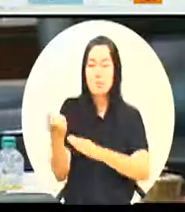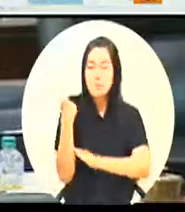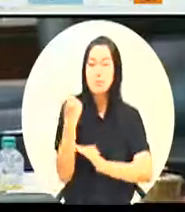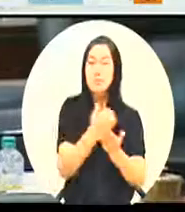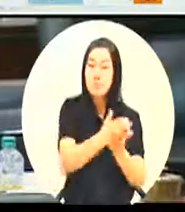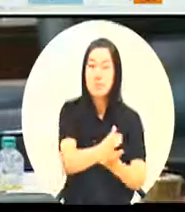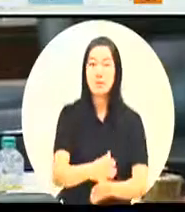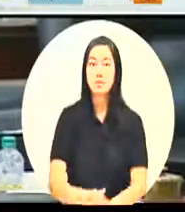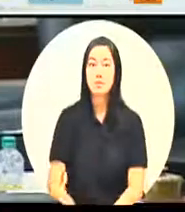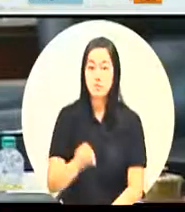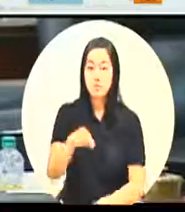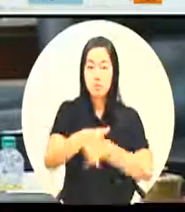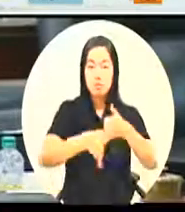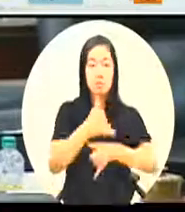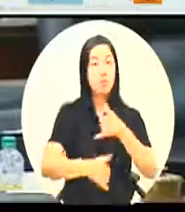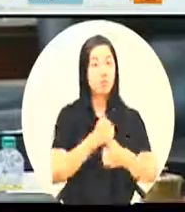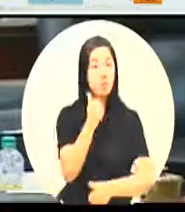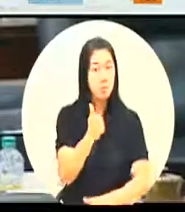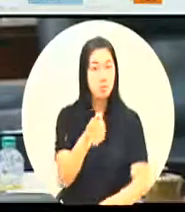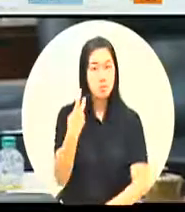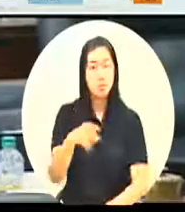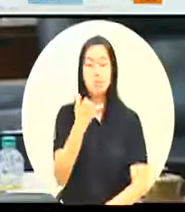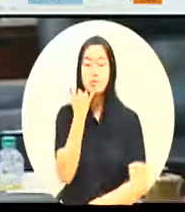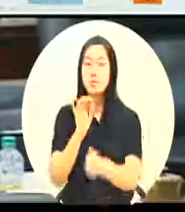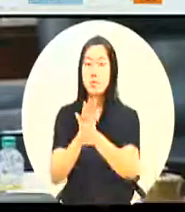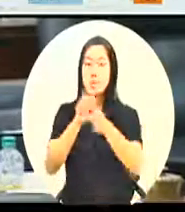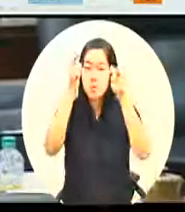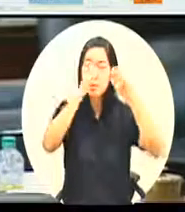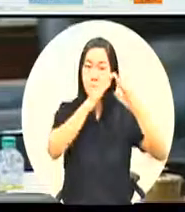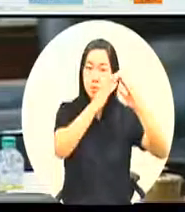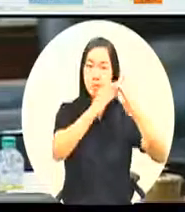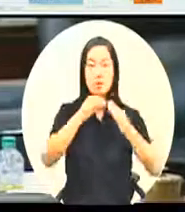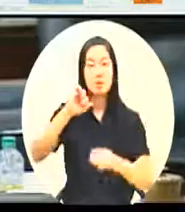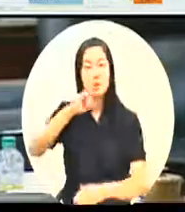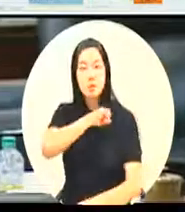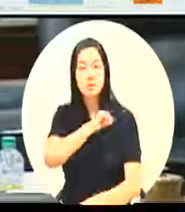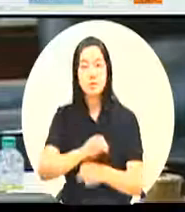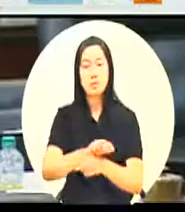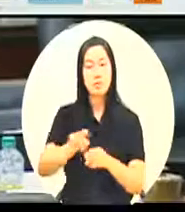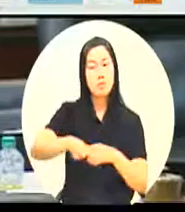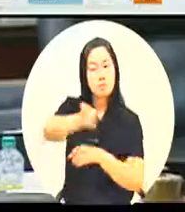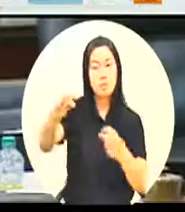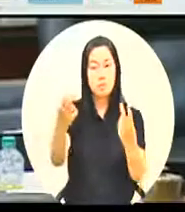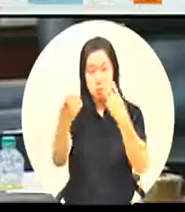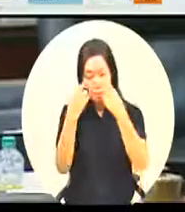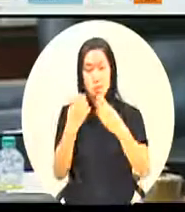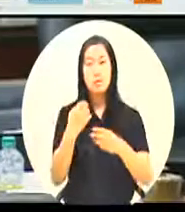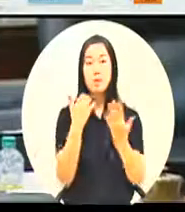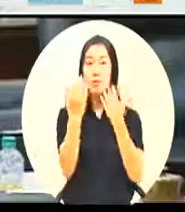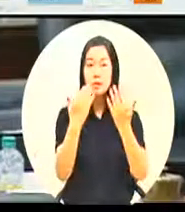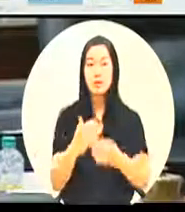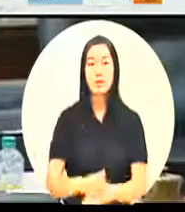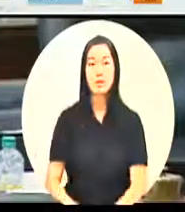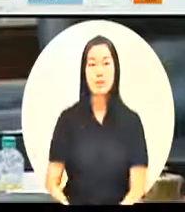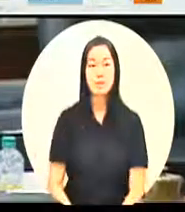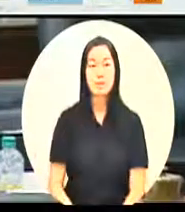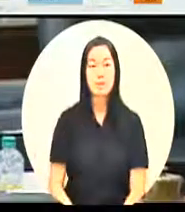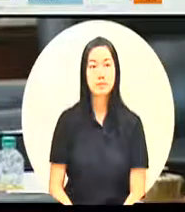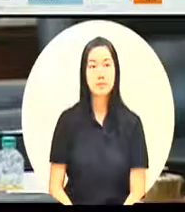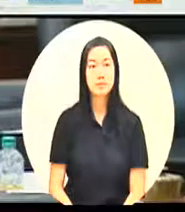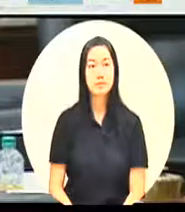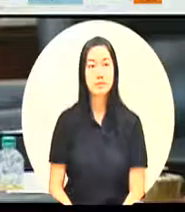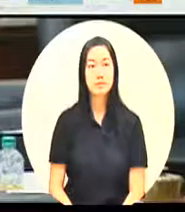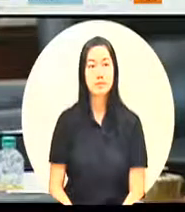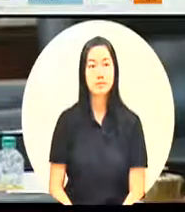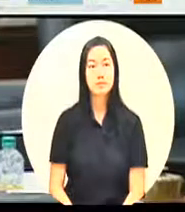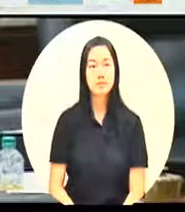是一个很好的活动，也可以增加高雄跟台湾的能见度啦那不过地方的沟通还是很重要好，接